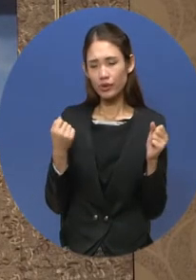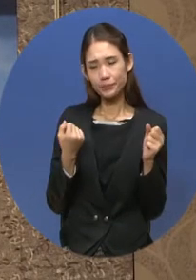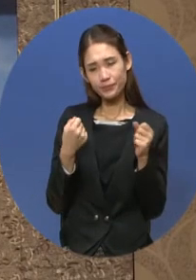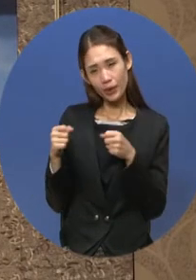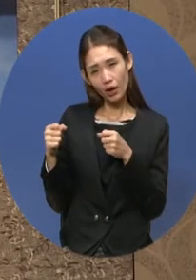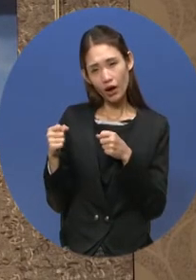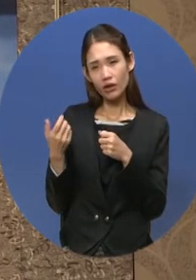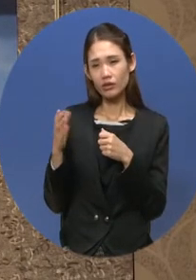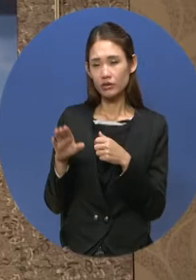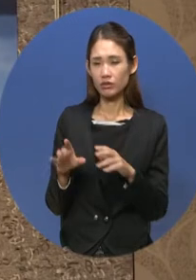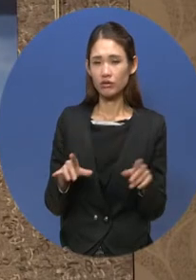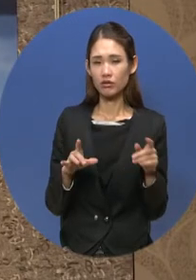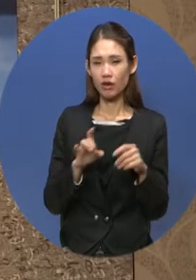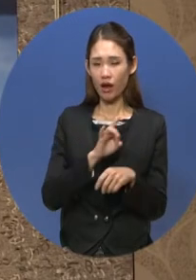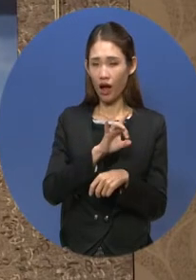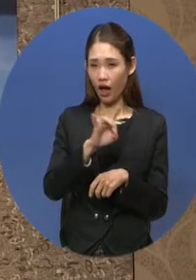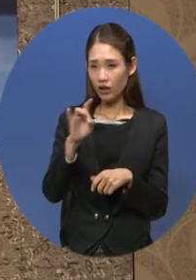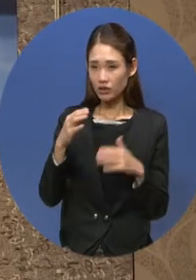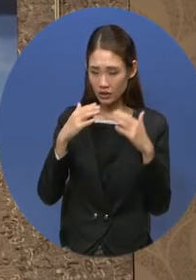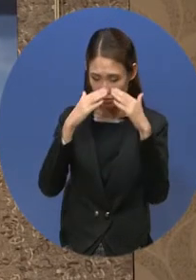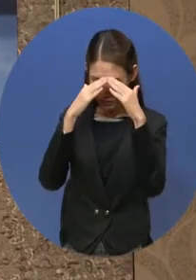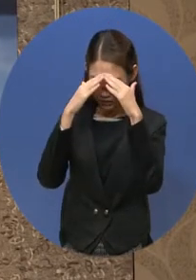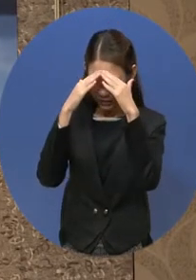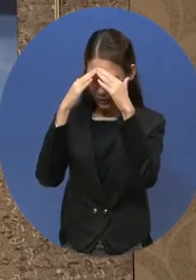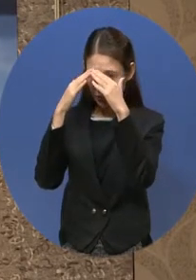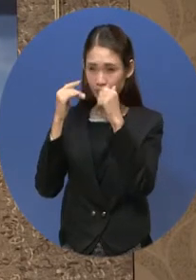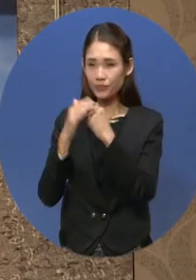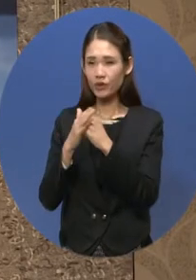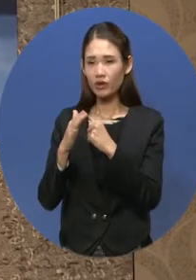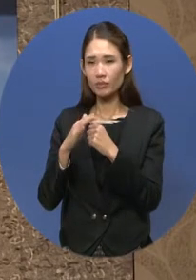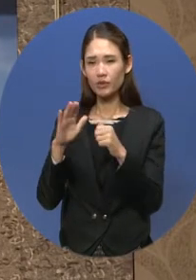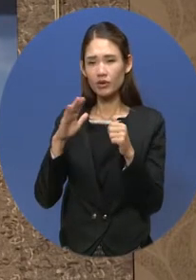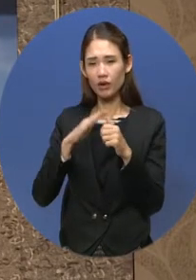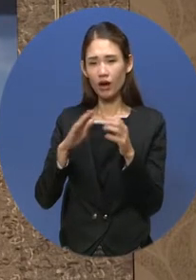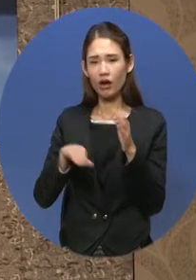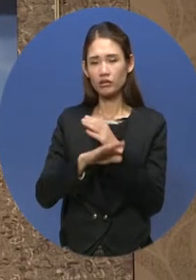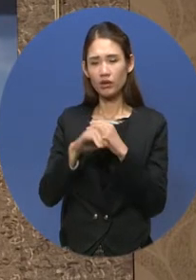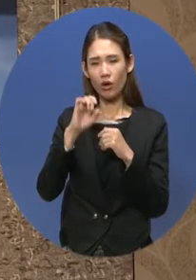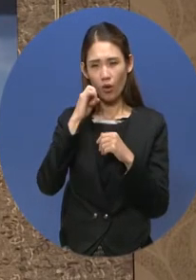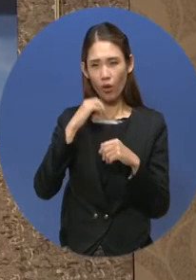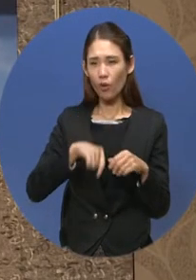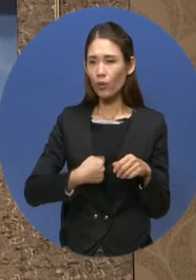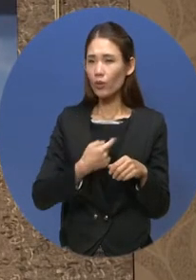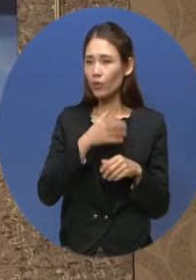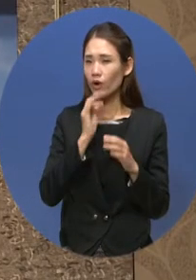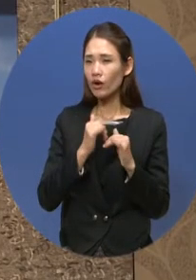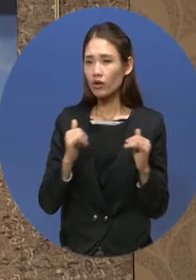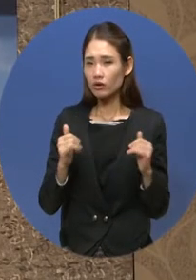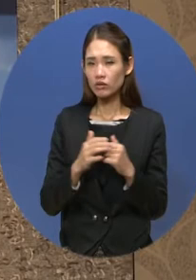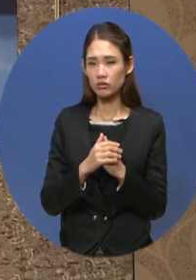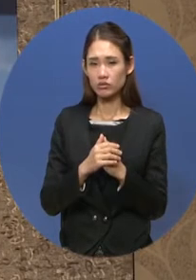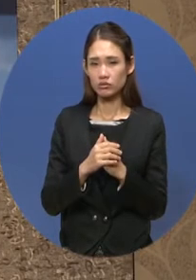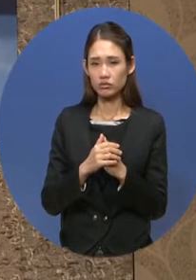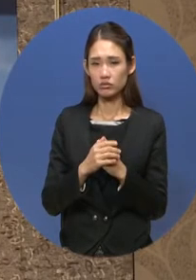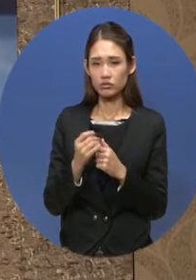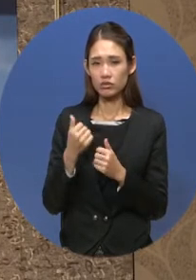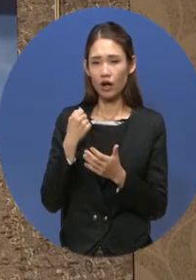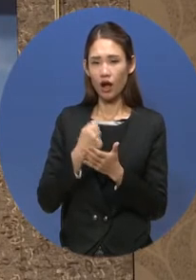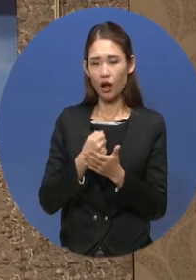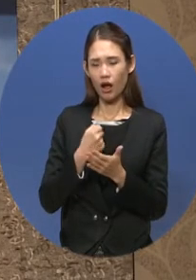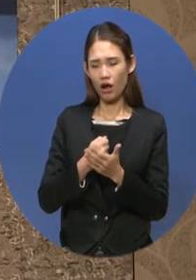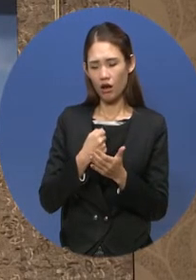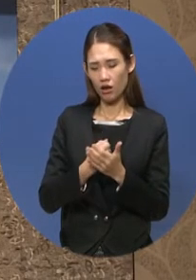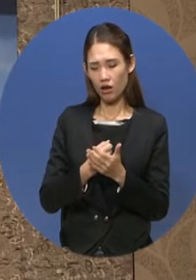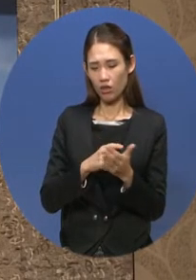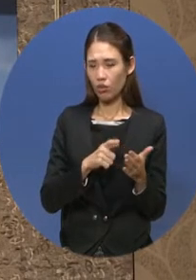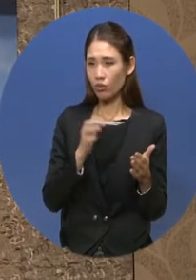피했었는데 지금 이제 각자 집에 계시니까 조금 형편이 어려우신 그 홀로 사시는 어르신들은 이제 아까워서 못